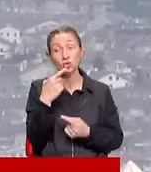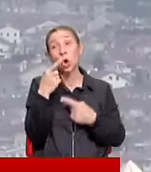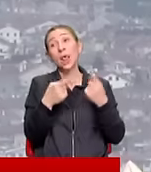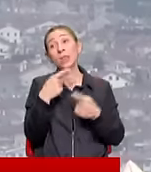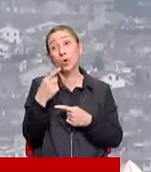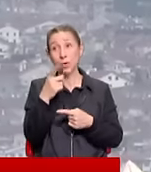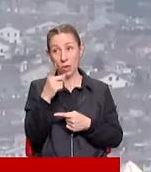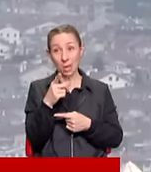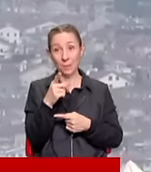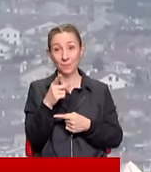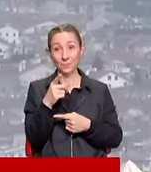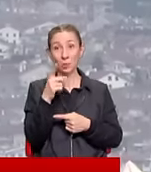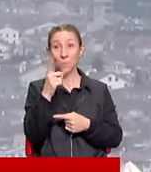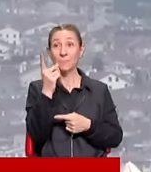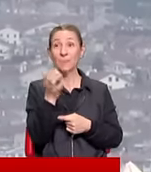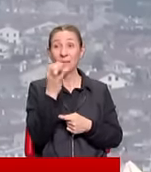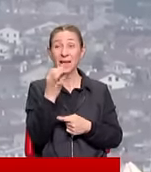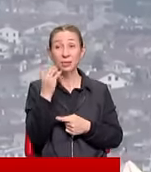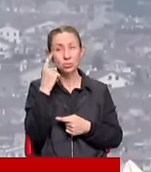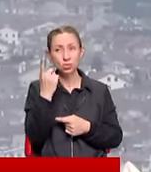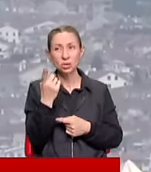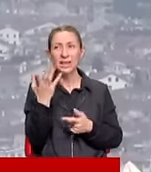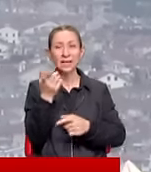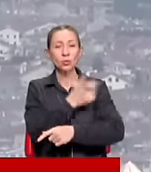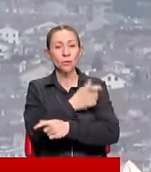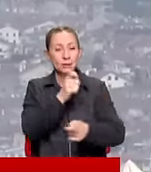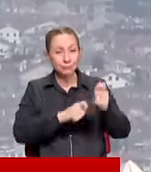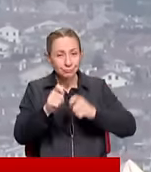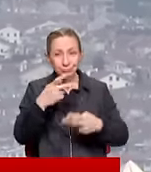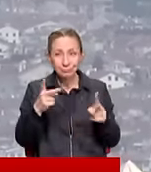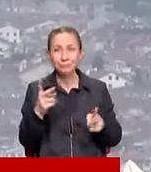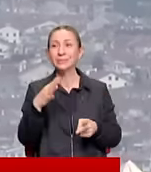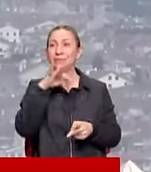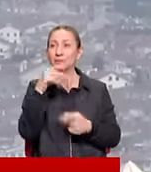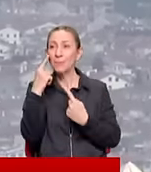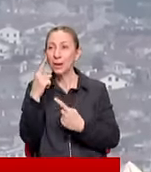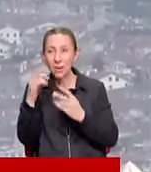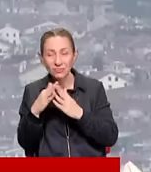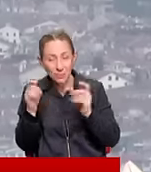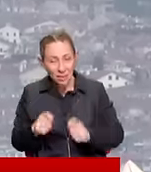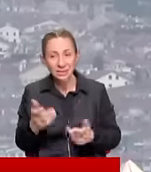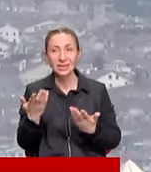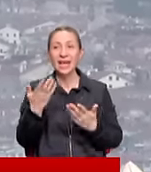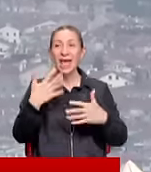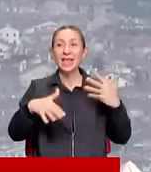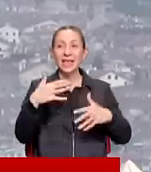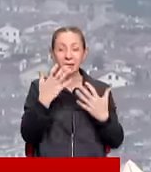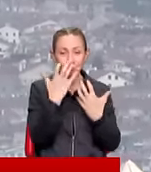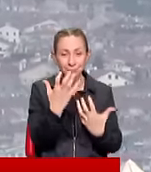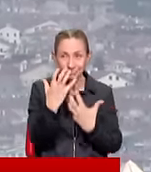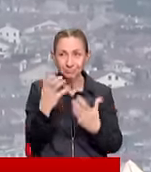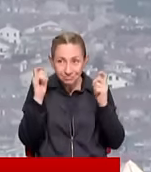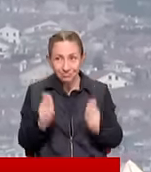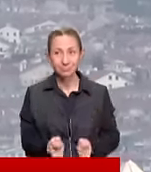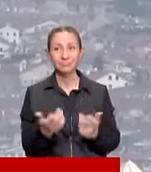söyleniyor burası. Yani o 1 milyara düşünün ki ne kreşler yapılırdı, ne yaşlı bakım evleri yapılırdı, ne engellilere